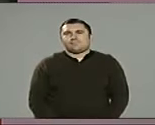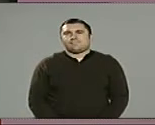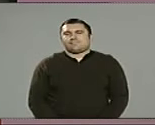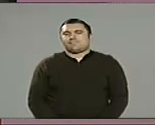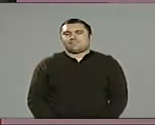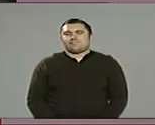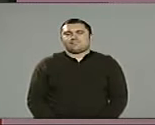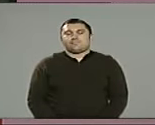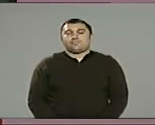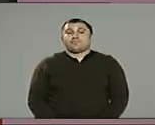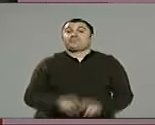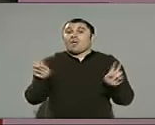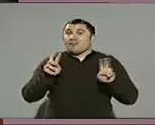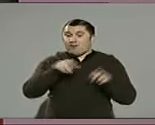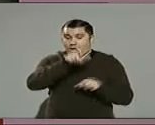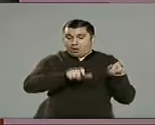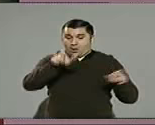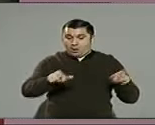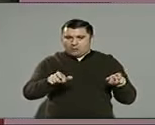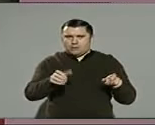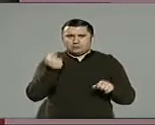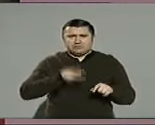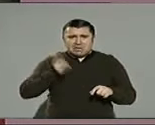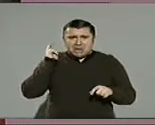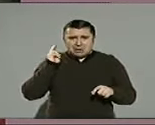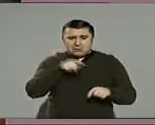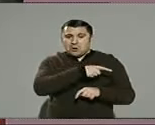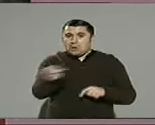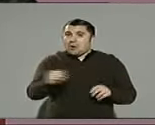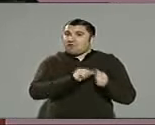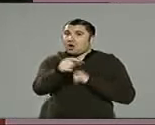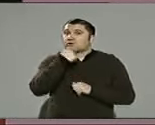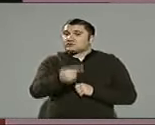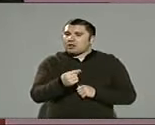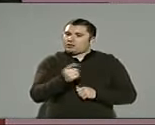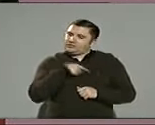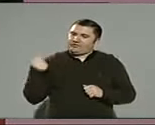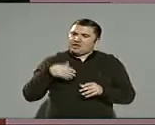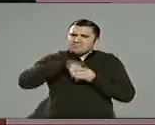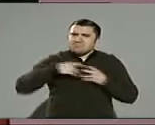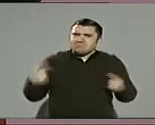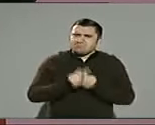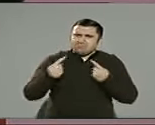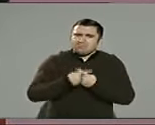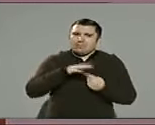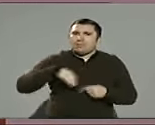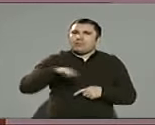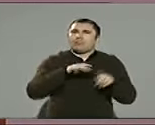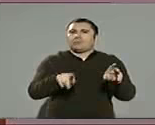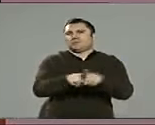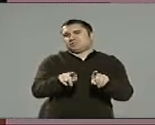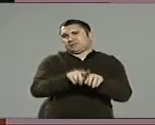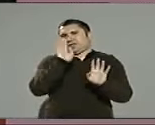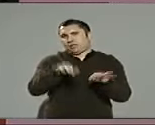Denn die gleichen, die uns vor 2 Jahren prophezeit haben, dass wir uns innerlich zerlegen würden, schreiben doch schon wieder die